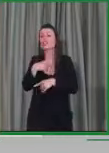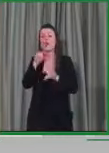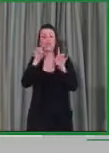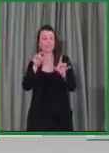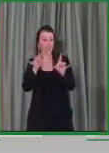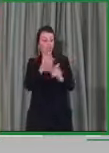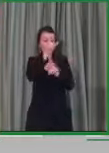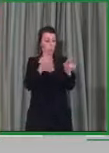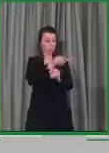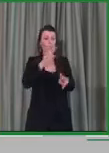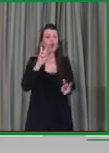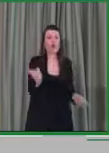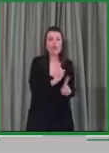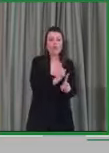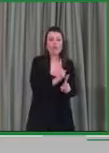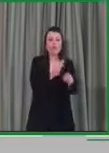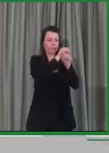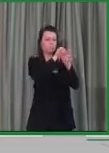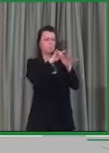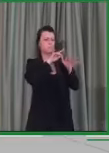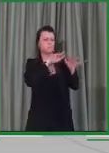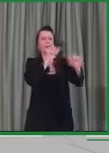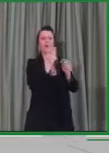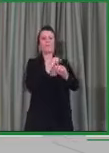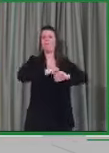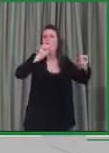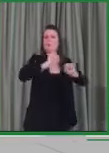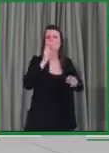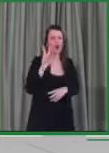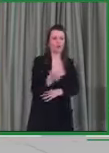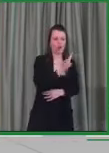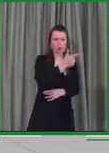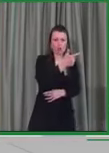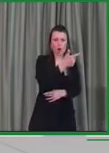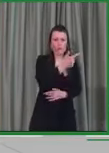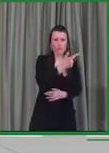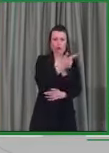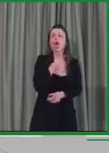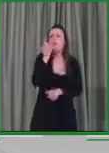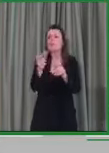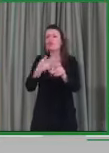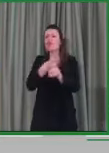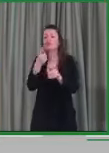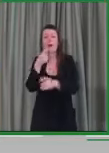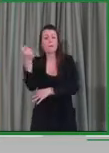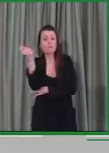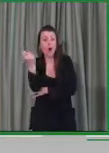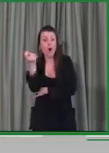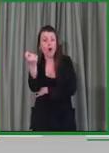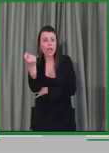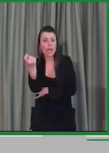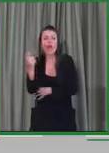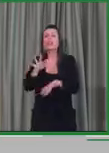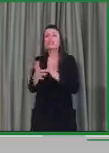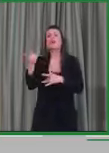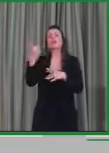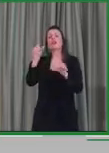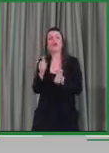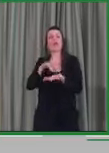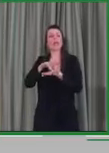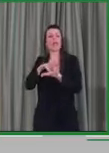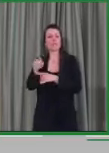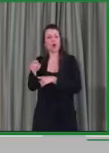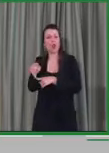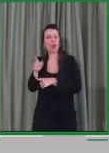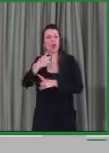scatenare come una bomba ma poche è più debole questo cosa vuol dire che noi adesso stiamo ancora immaginando fino al 3